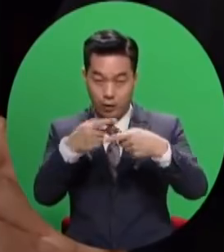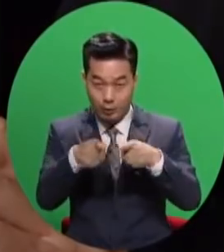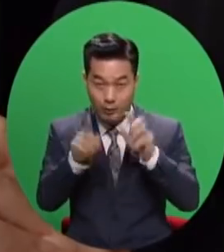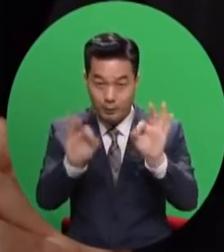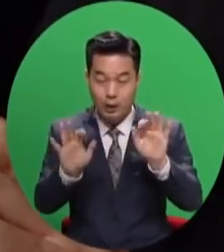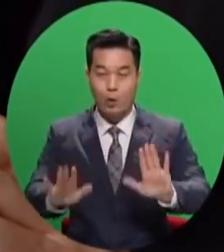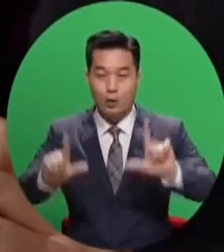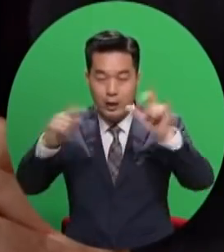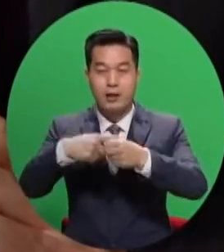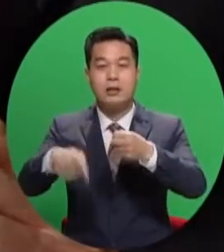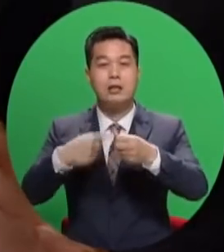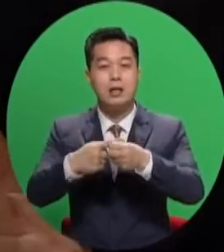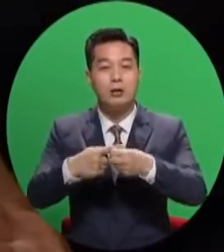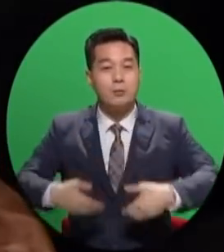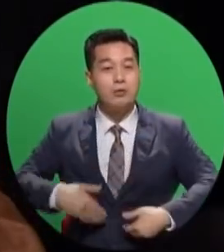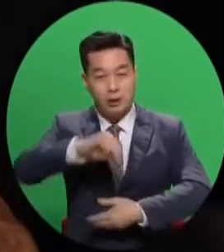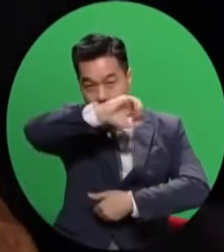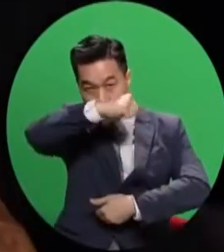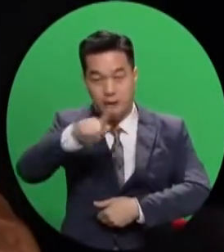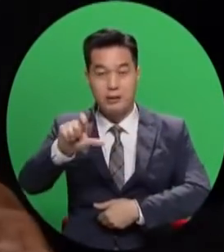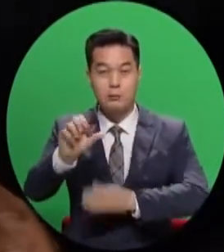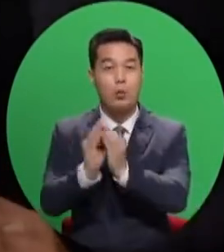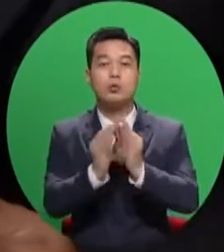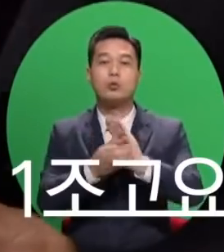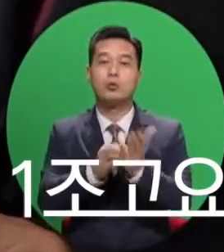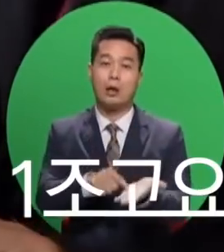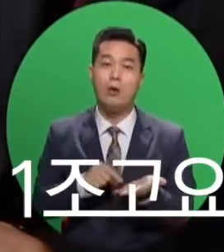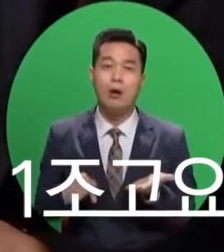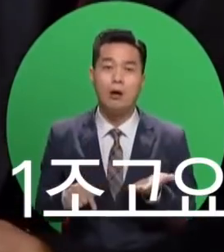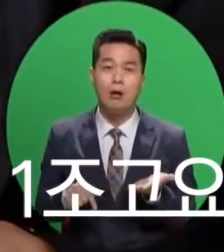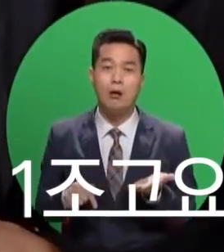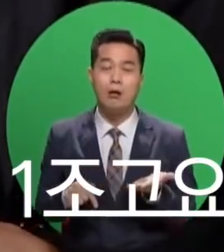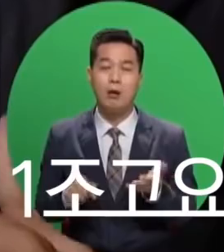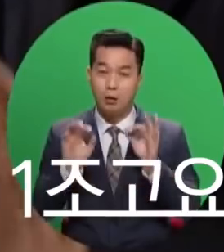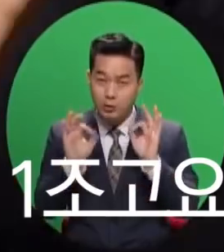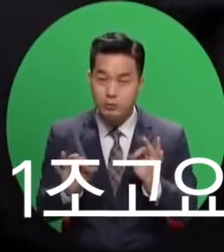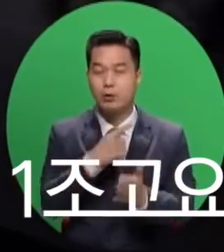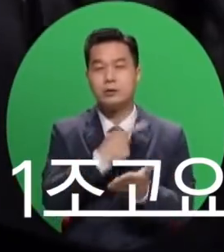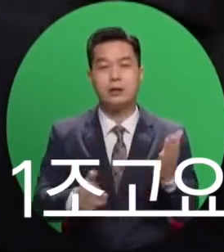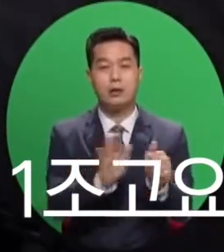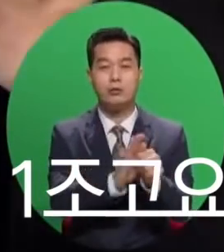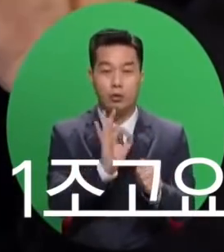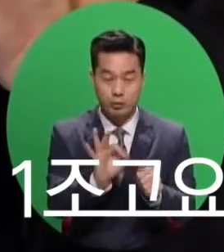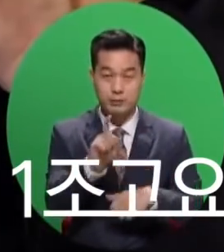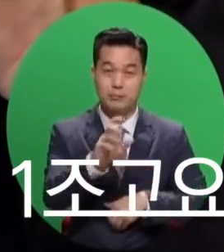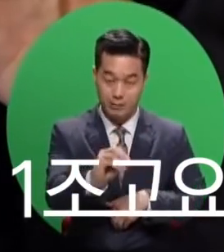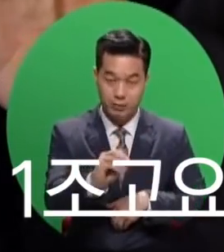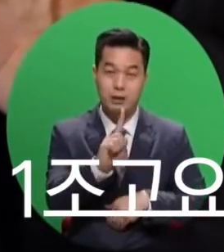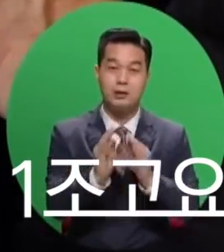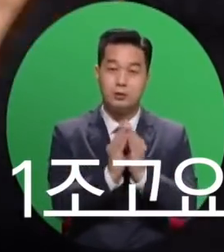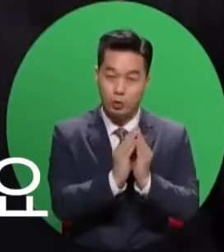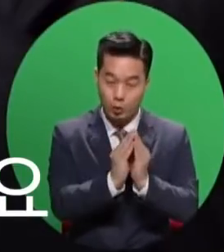올해 일 년도 만들어 갈게 15조 정도 개장일 계산이 나옵니다 근데 어떻게 보시면 제 나이로 금 10만원 지급 한계일